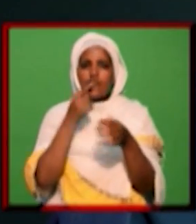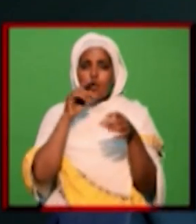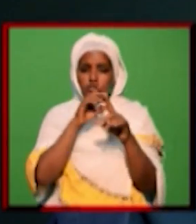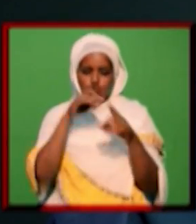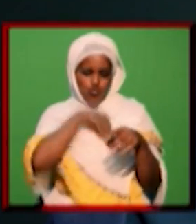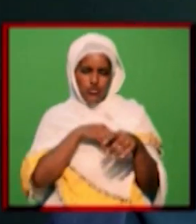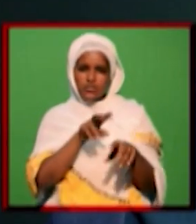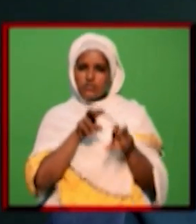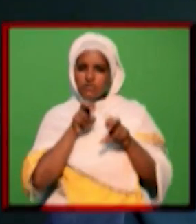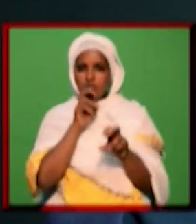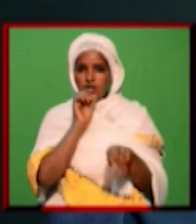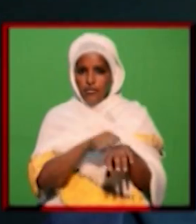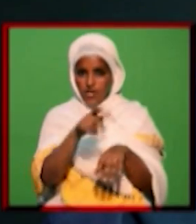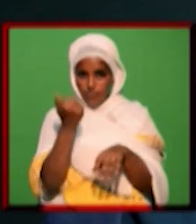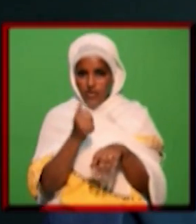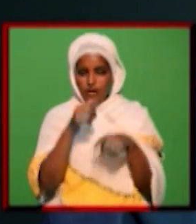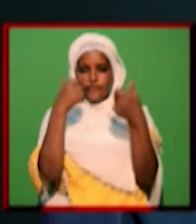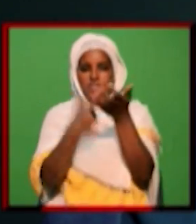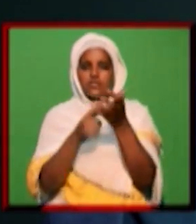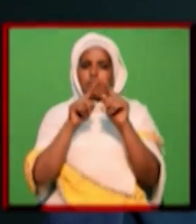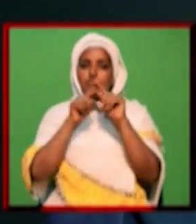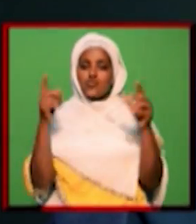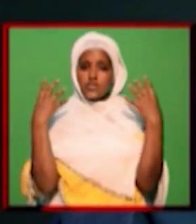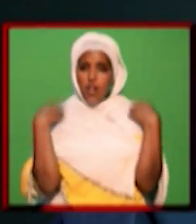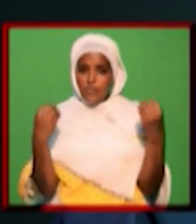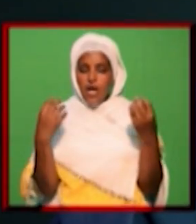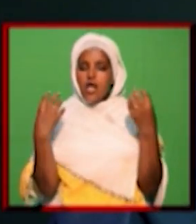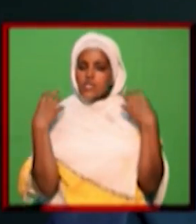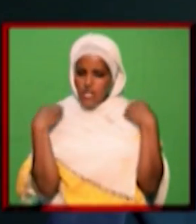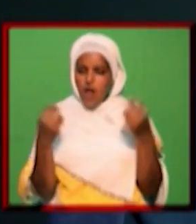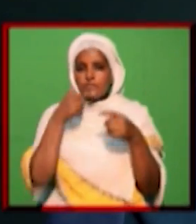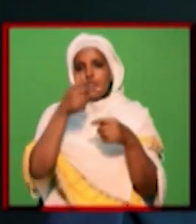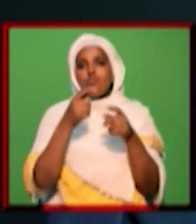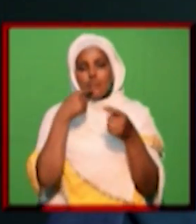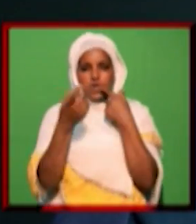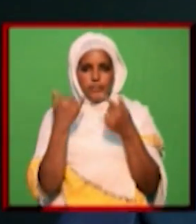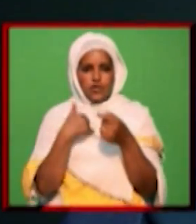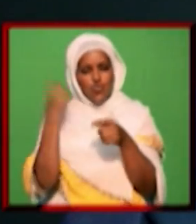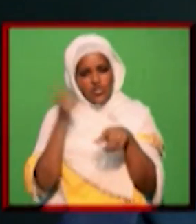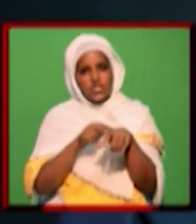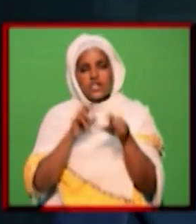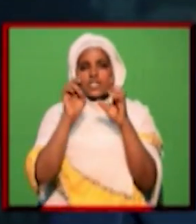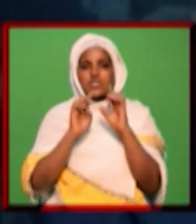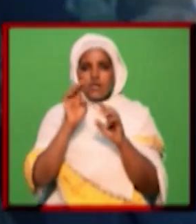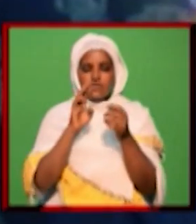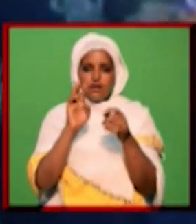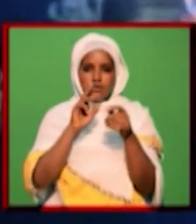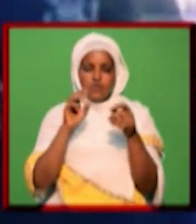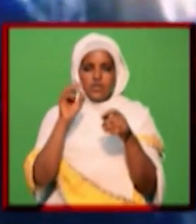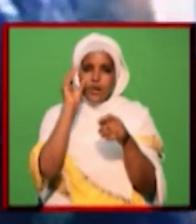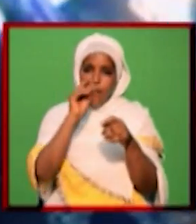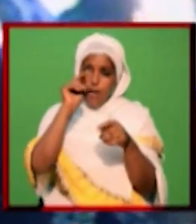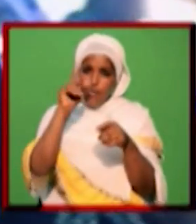እንጂ ልባው አይደለም ከዚያ በተለየ ሰላምታ ሰላም ተባባሉ ይላል ሁሉ ይዘዘውት ቅዳሴ በሚቀደስበት ጊዜ